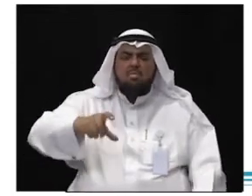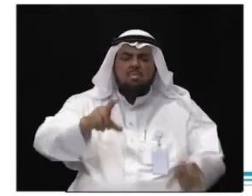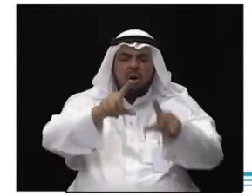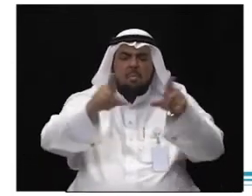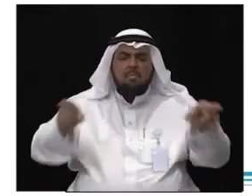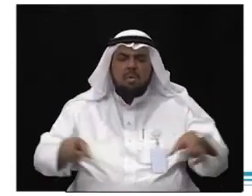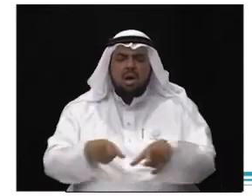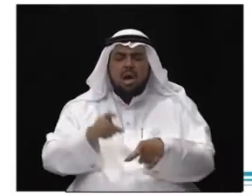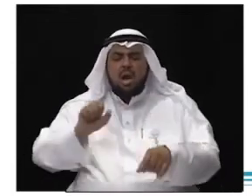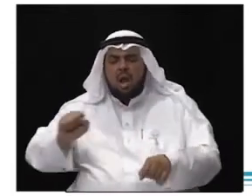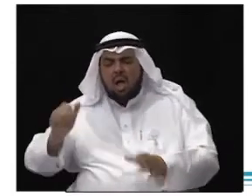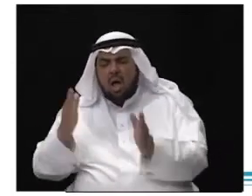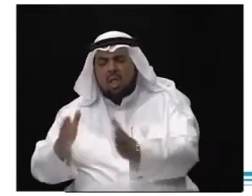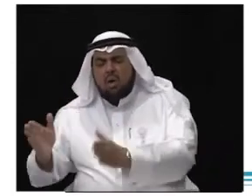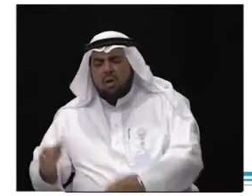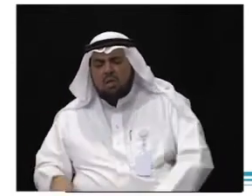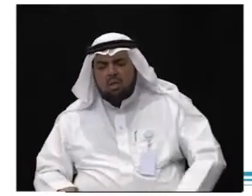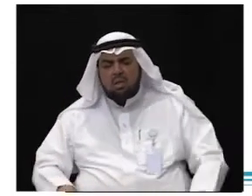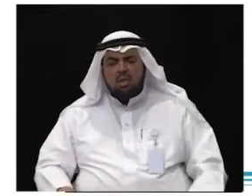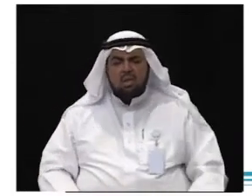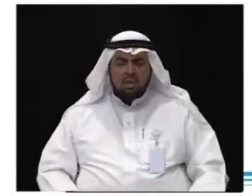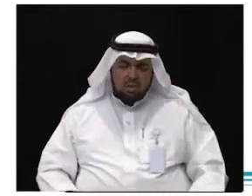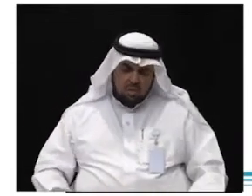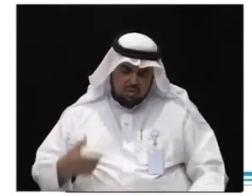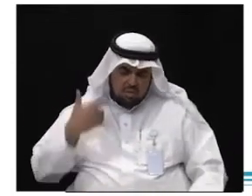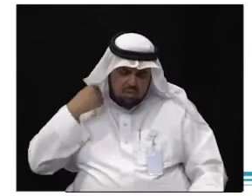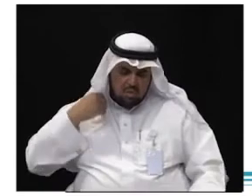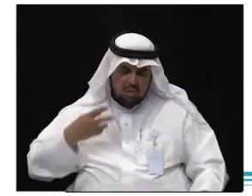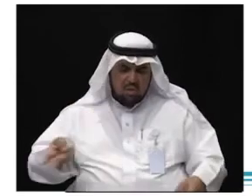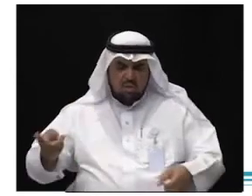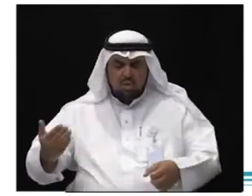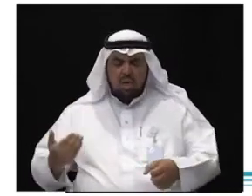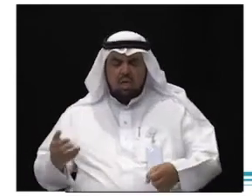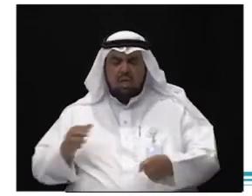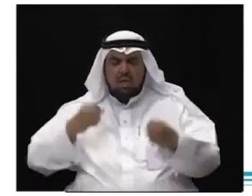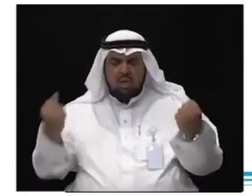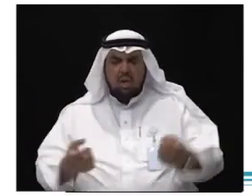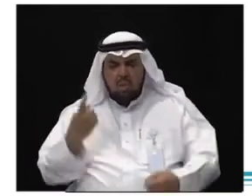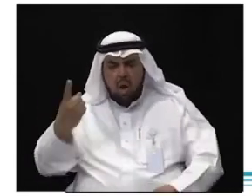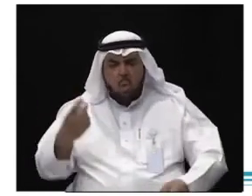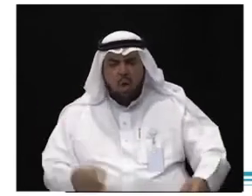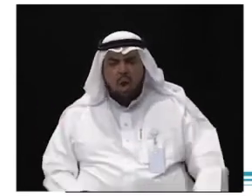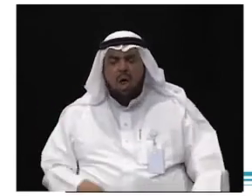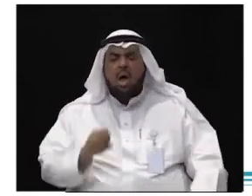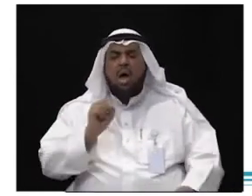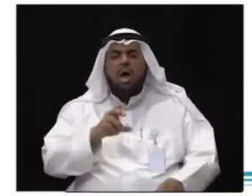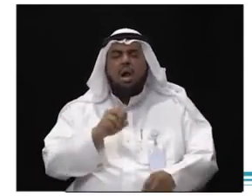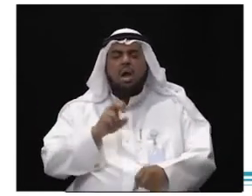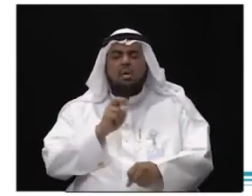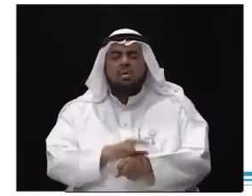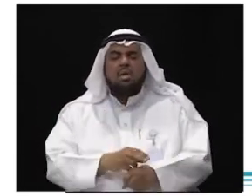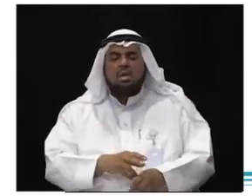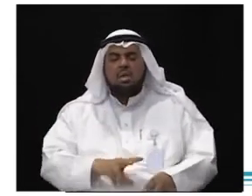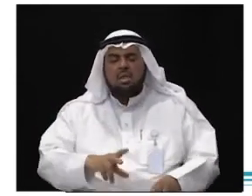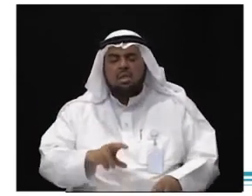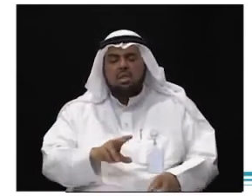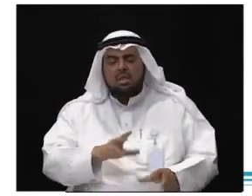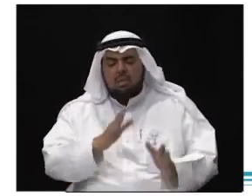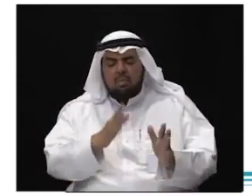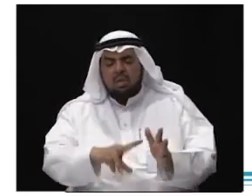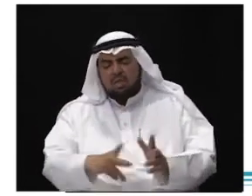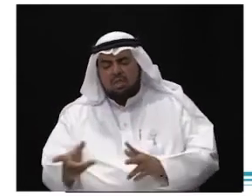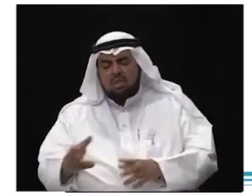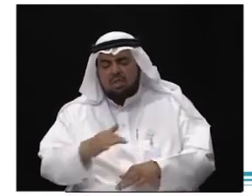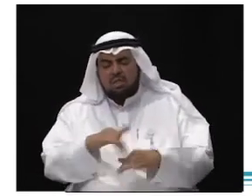ذلك. وبعد رجوعها للتدريب الأول، أخبرته بأنه تم تصنيف الأدوات حسب